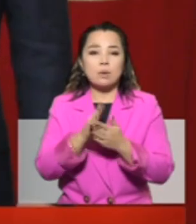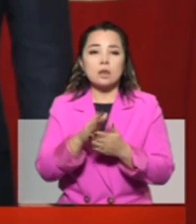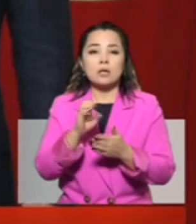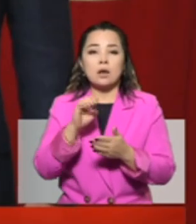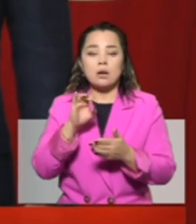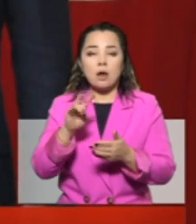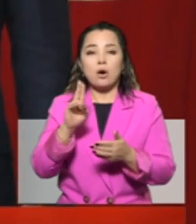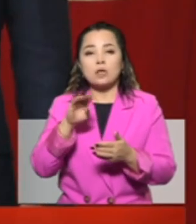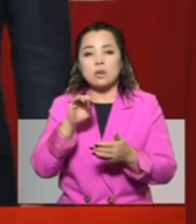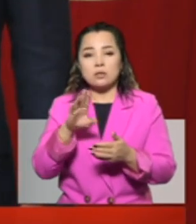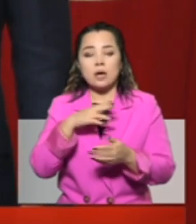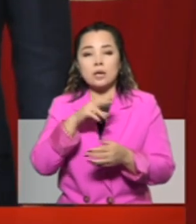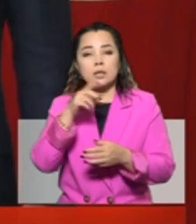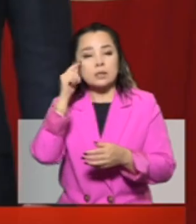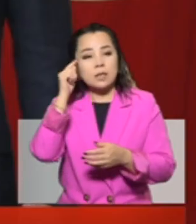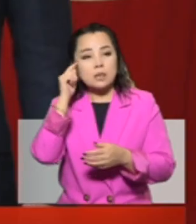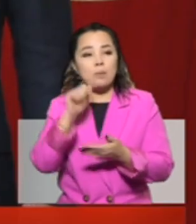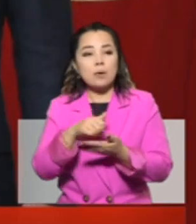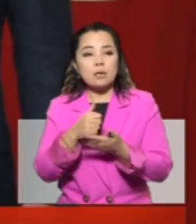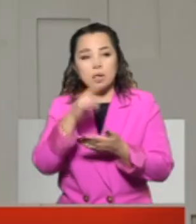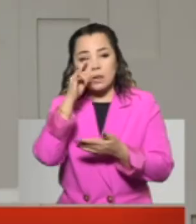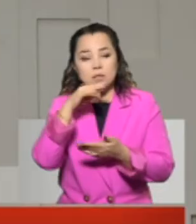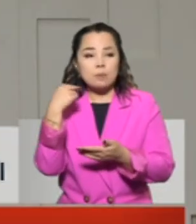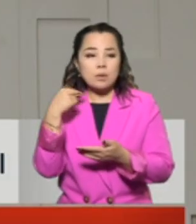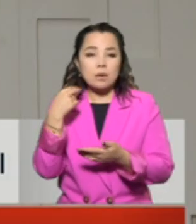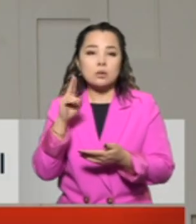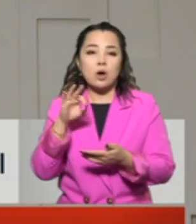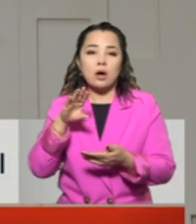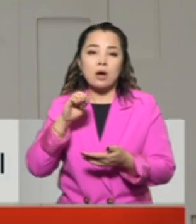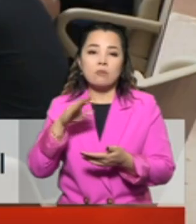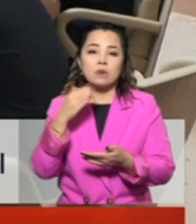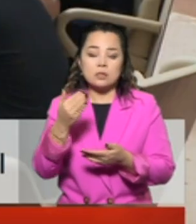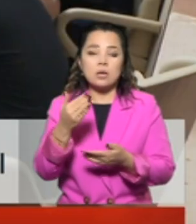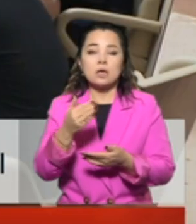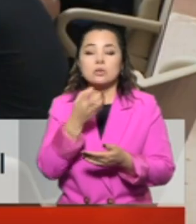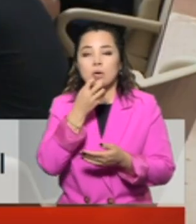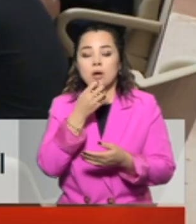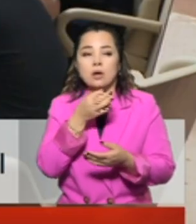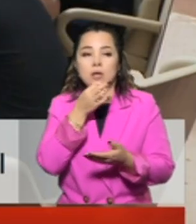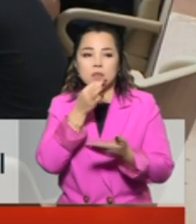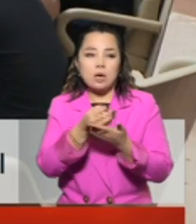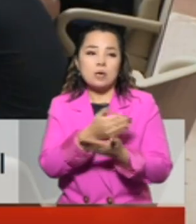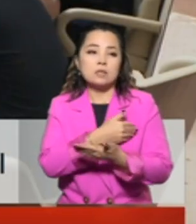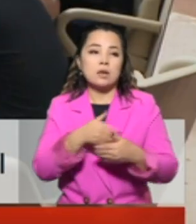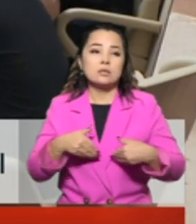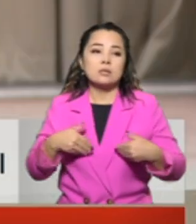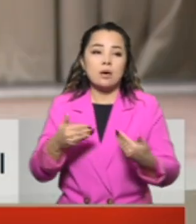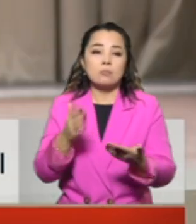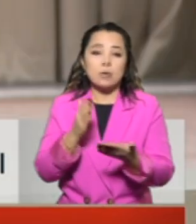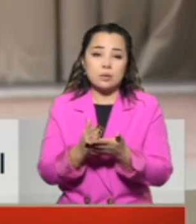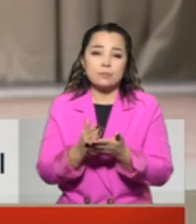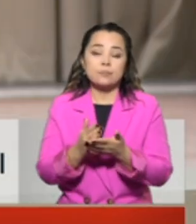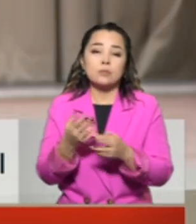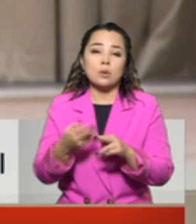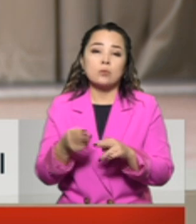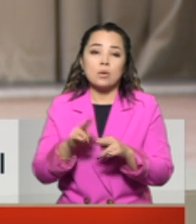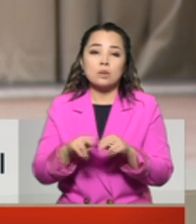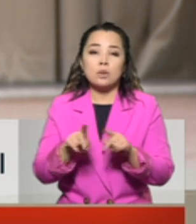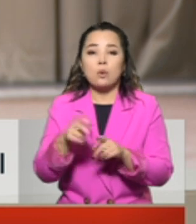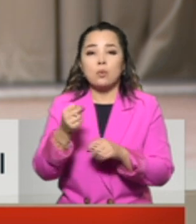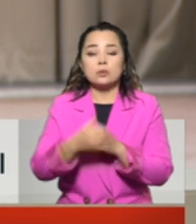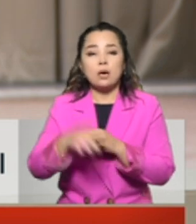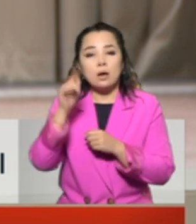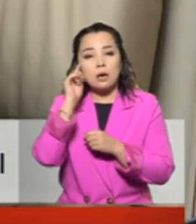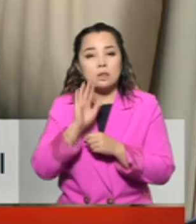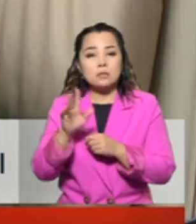Ерлан Қошанов Қырғызстан басшысына Қазақстан президенті Қасым Жомарт Тоқаевтың жылы лебізі мен ізгі тілегін жеткізді. Сондай-ақ Орталық